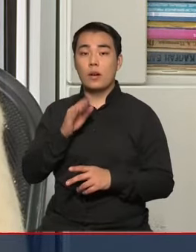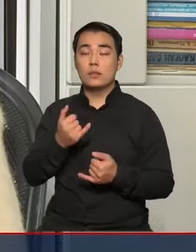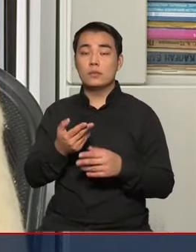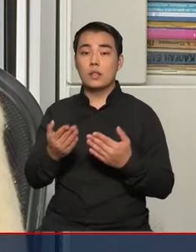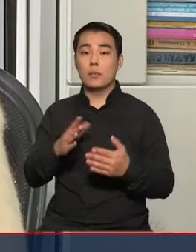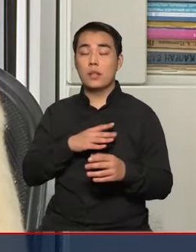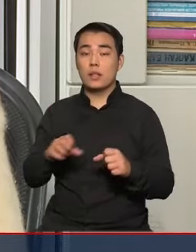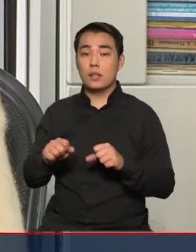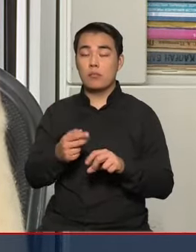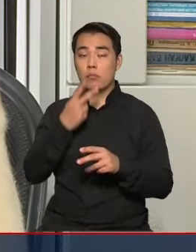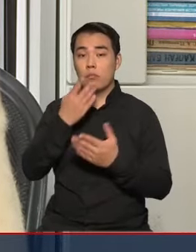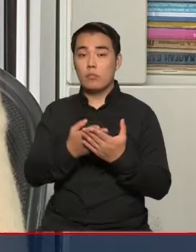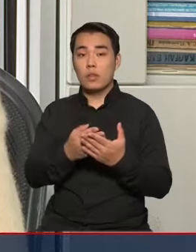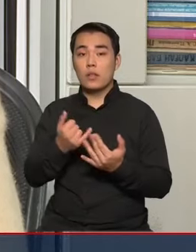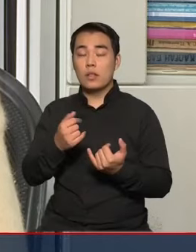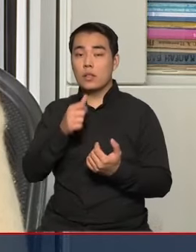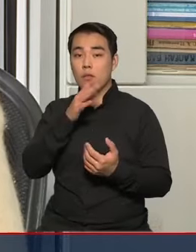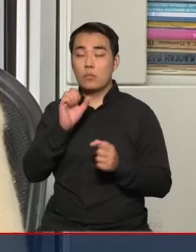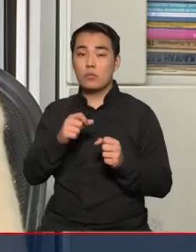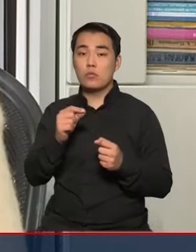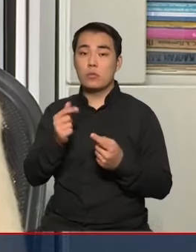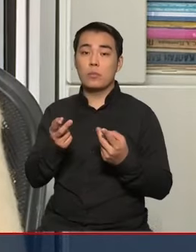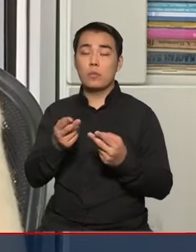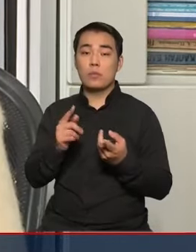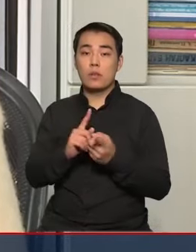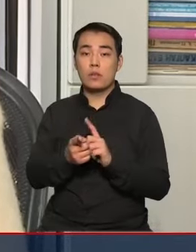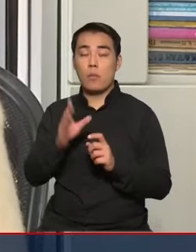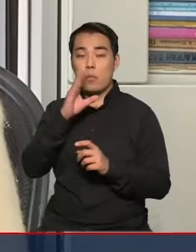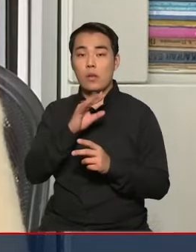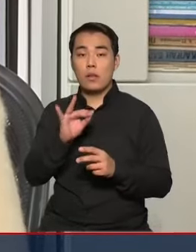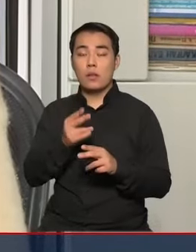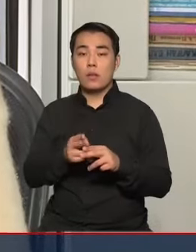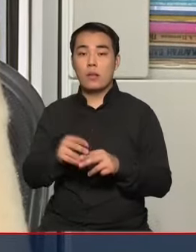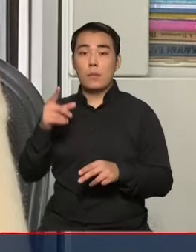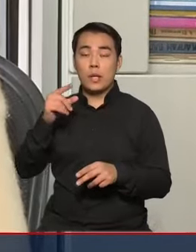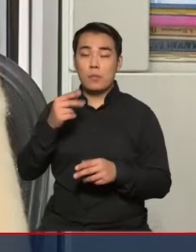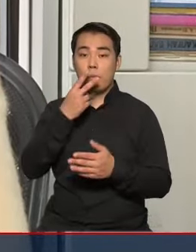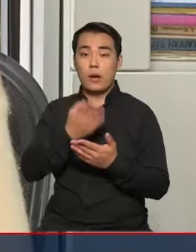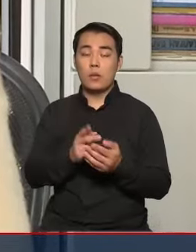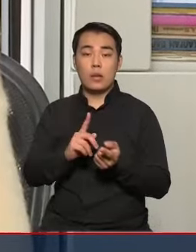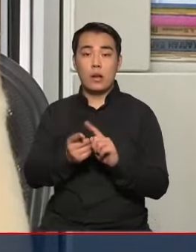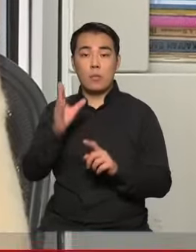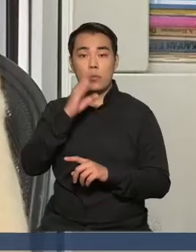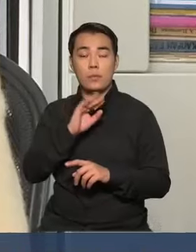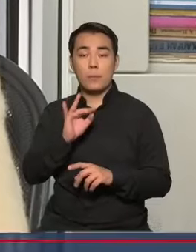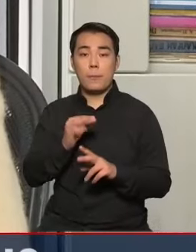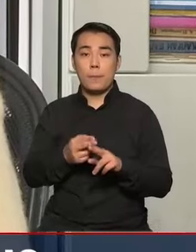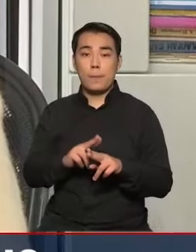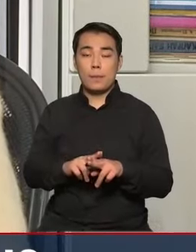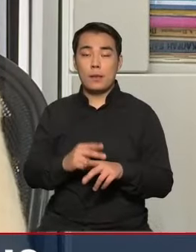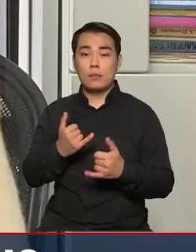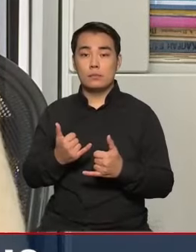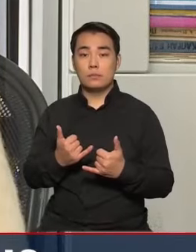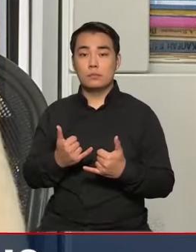кейін. Анау судың ағысы өзгеріп кетуі мүмкін, топан су қаптап кетуі мүмкін. Сондықтан қайт